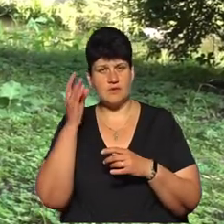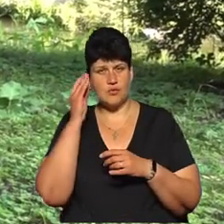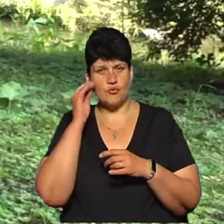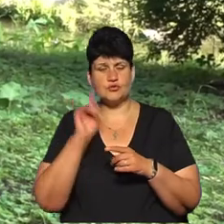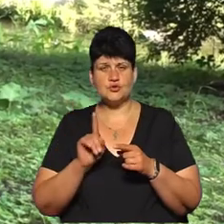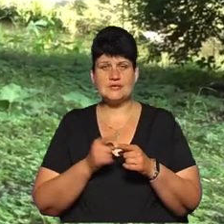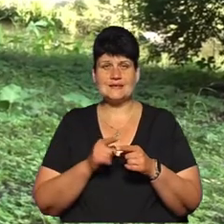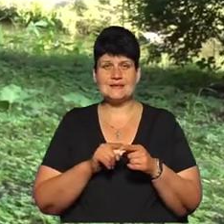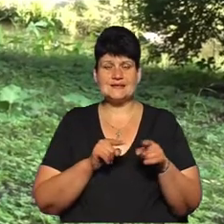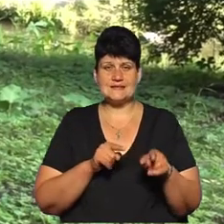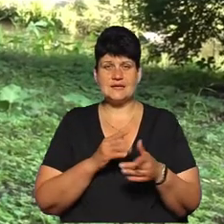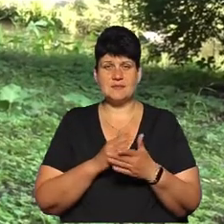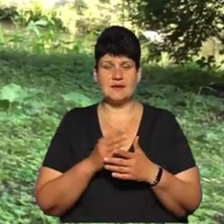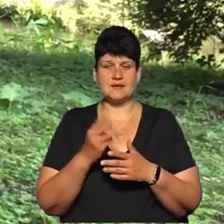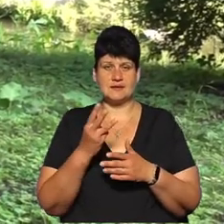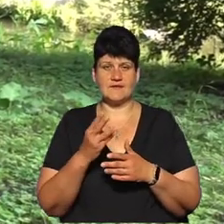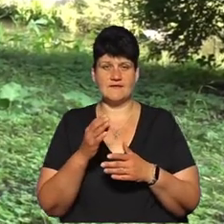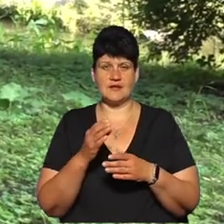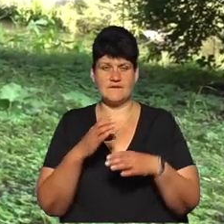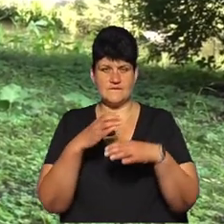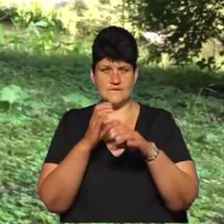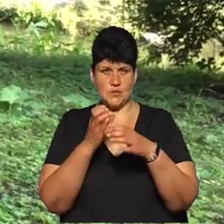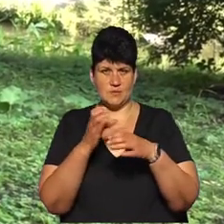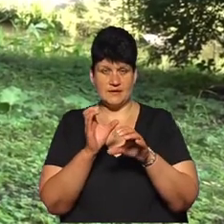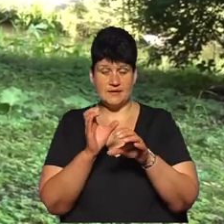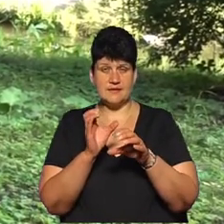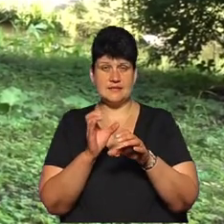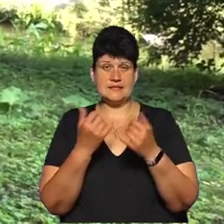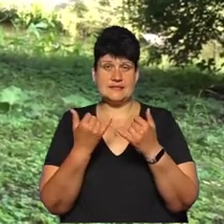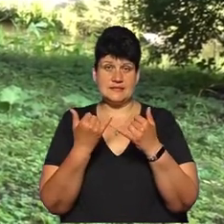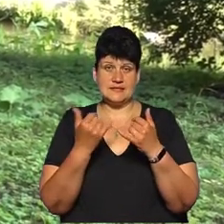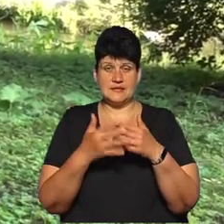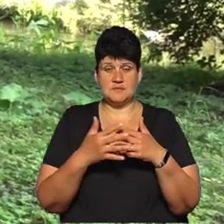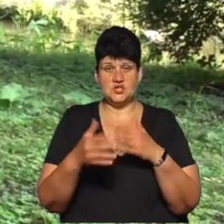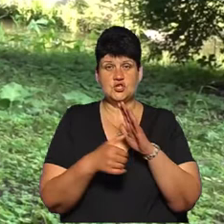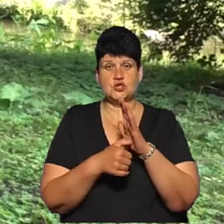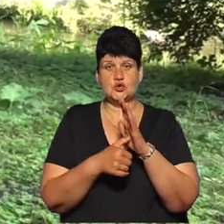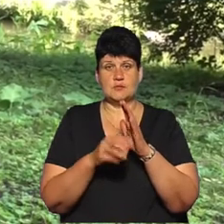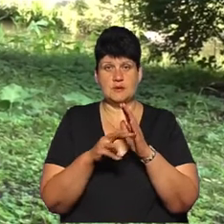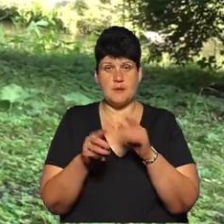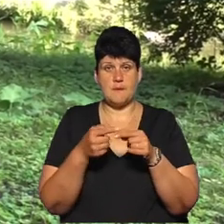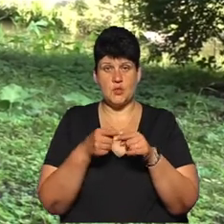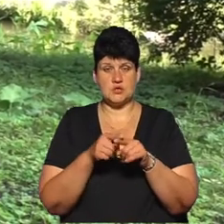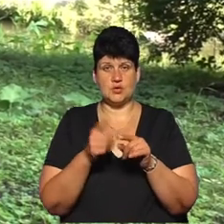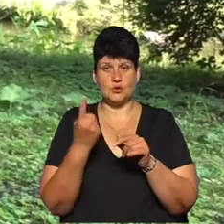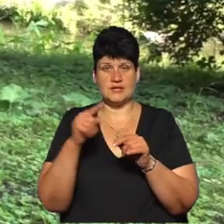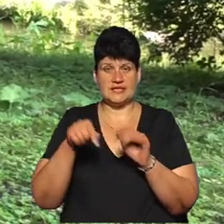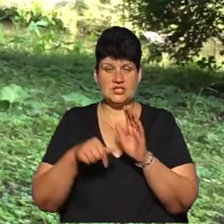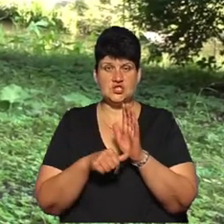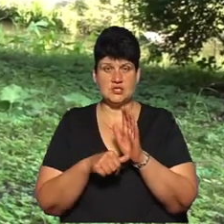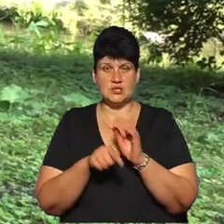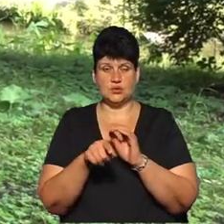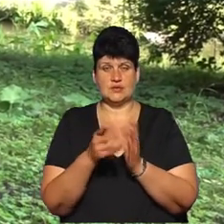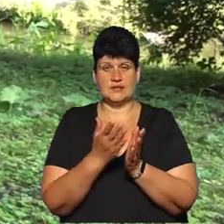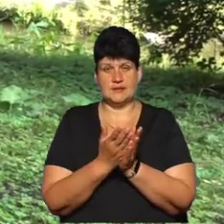він має кроп-фактор. І фокусна відстань об'єктива наразі на більше 600 мм множиться на 1,6. Тобто тут ми маємо еквівалентну